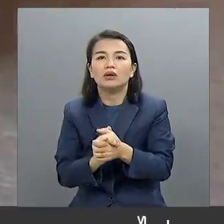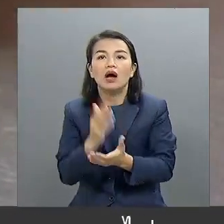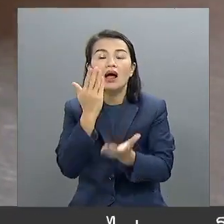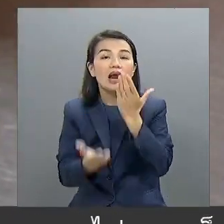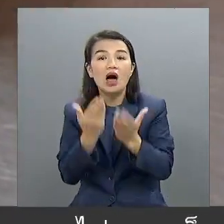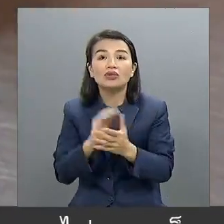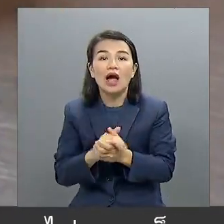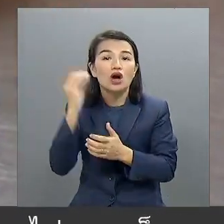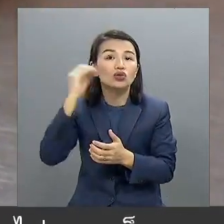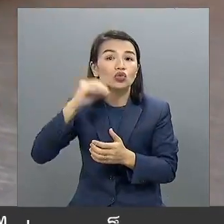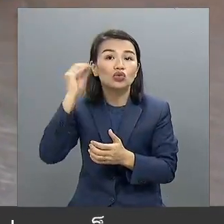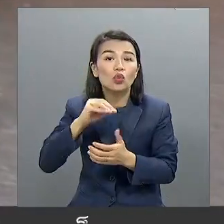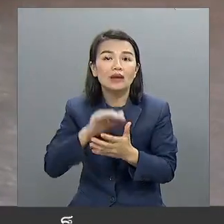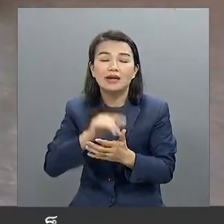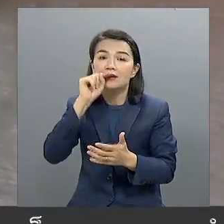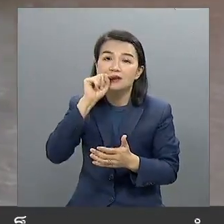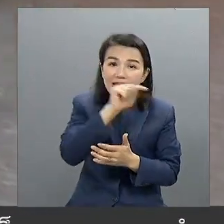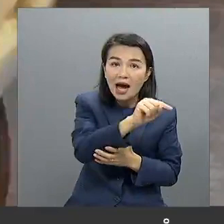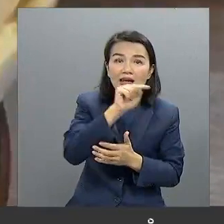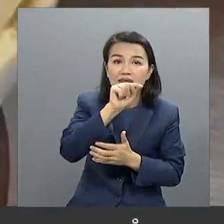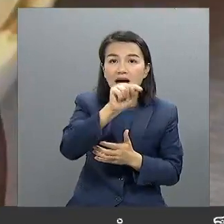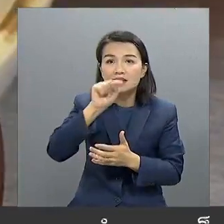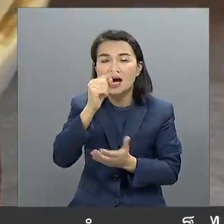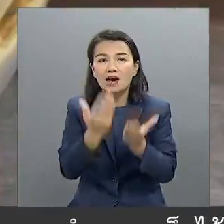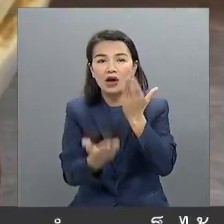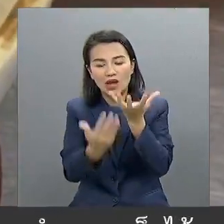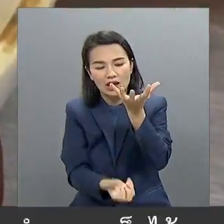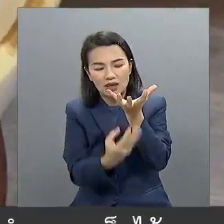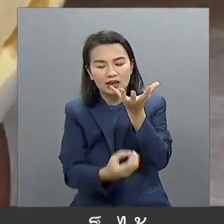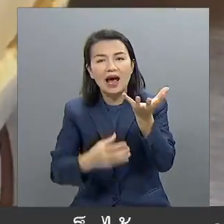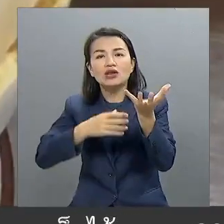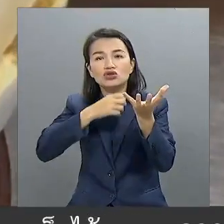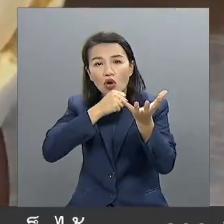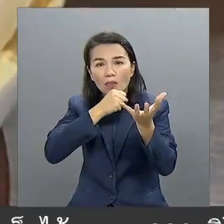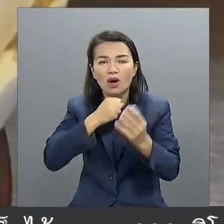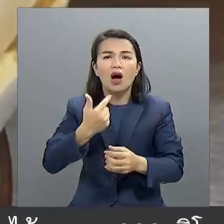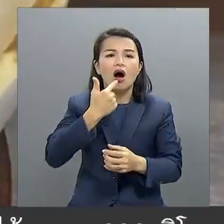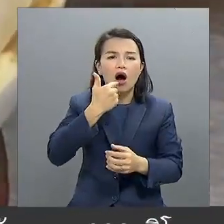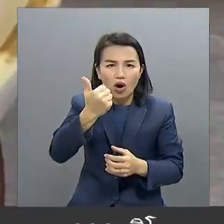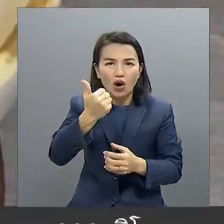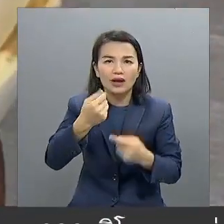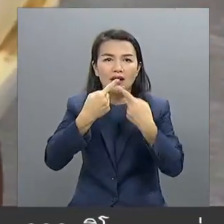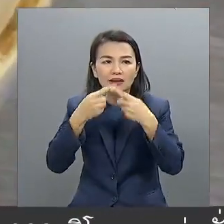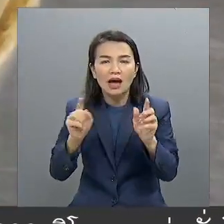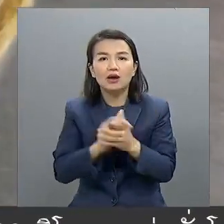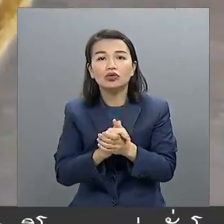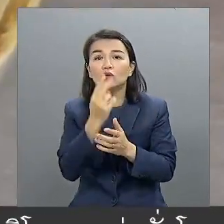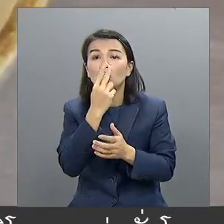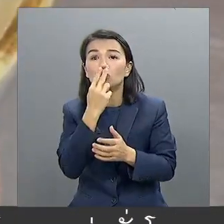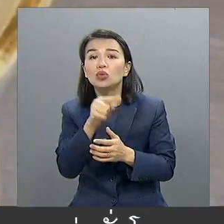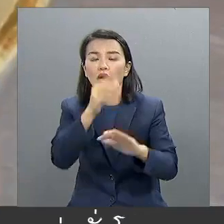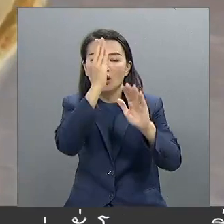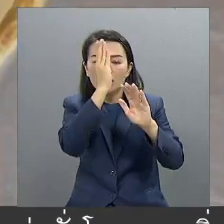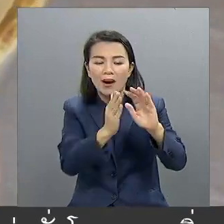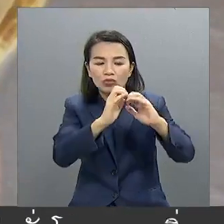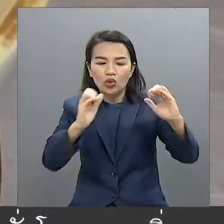ได้